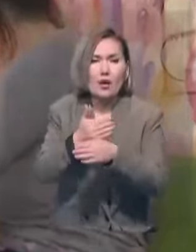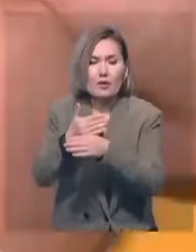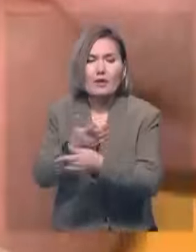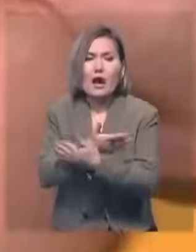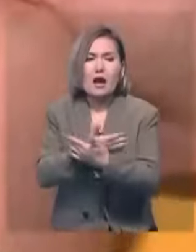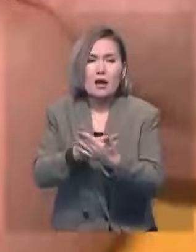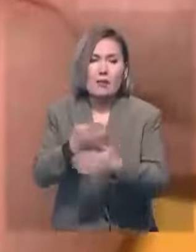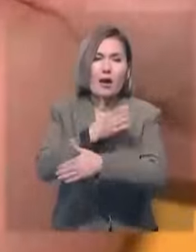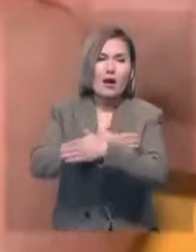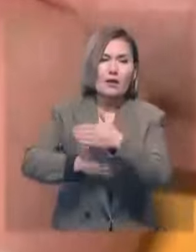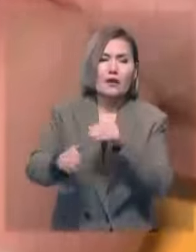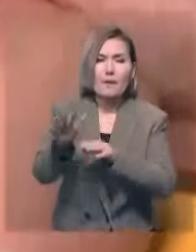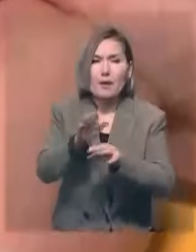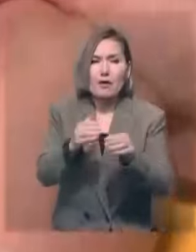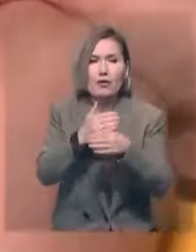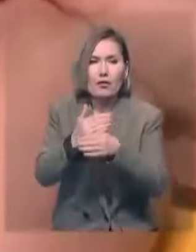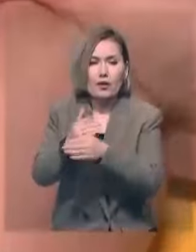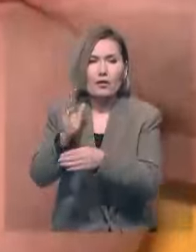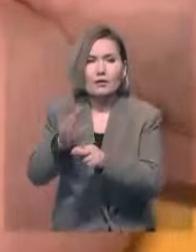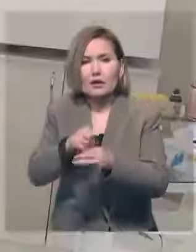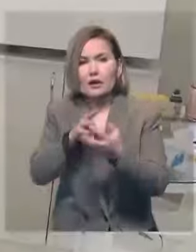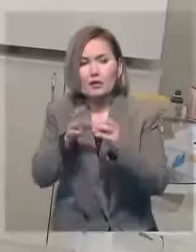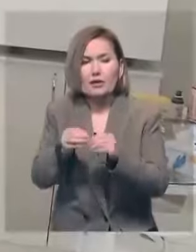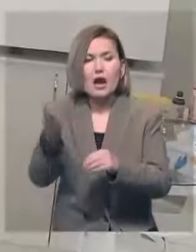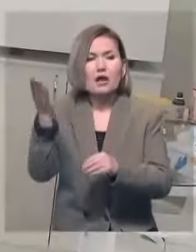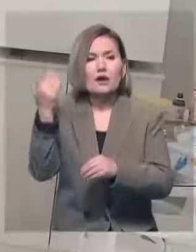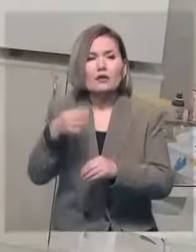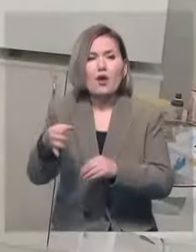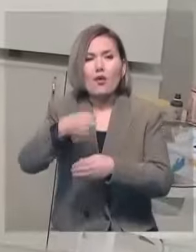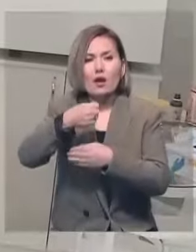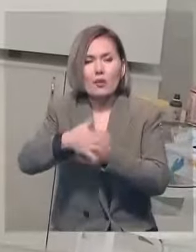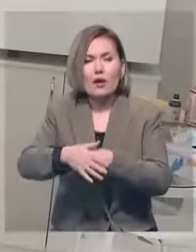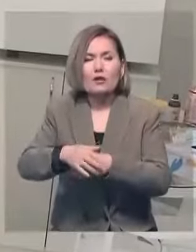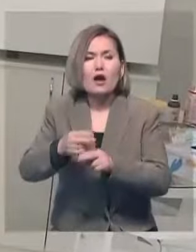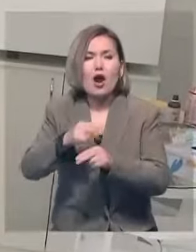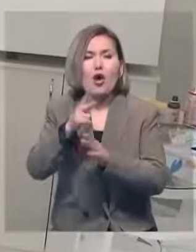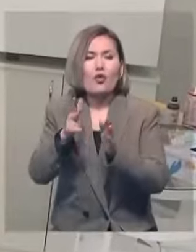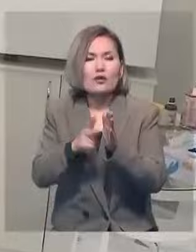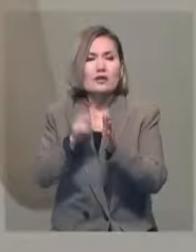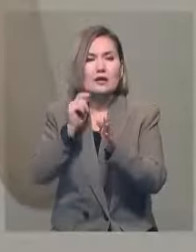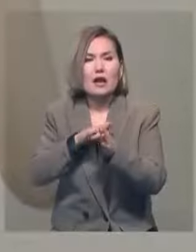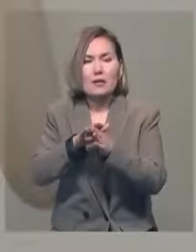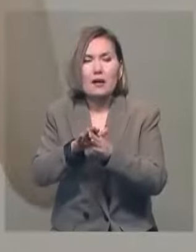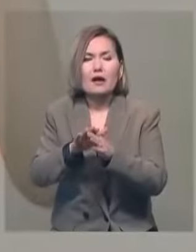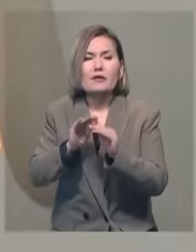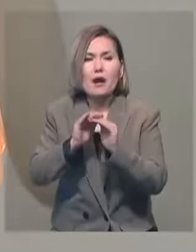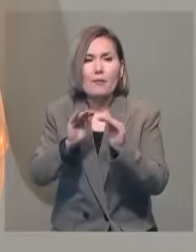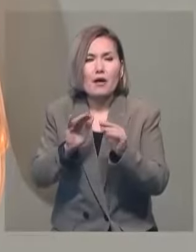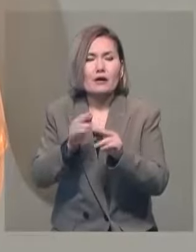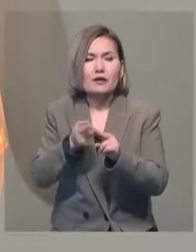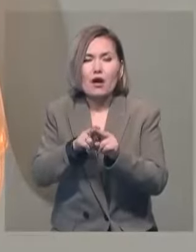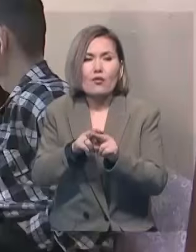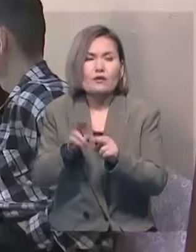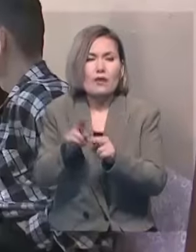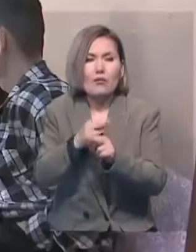көрсетіп, түрлі шаралар арқылы еңбекке баулайды. Айта кетейік, бұрын облыс орталығында кәмелет жасына толғандарды бағатын мекеме болмаған. Сол